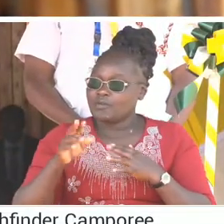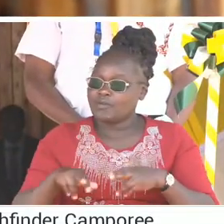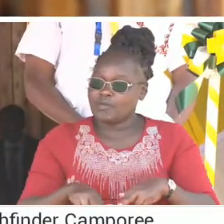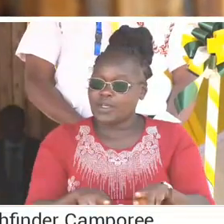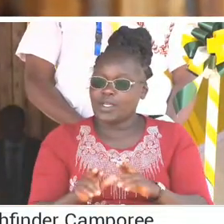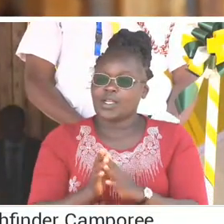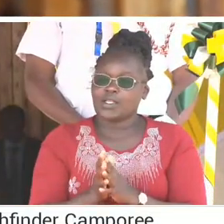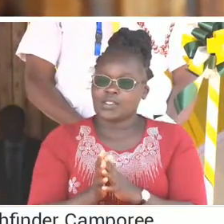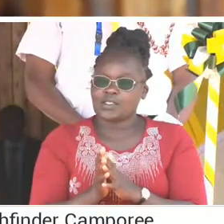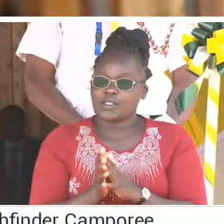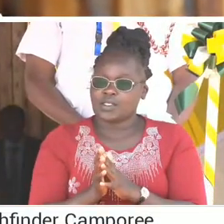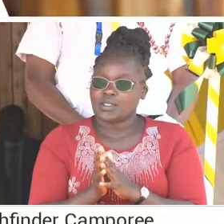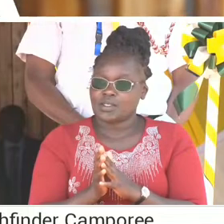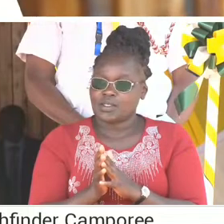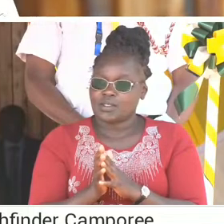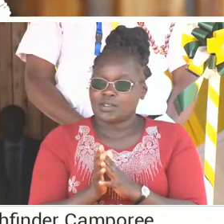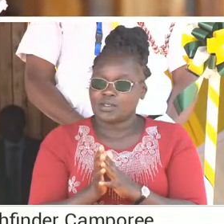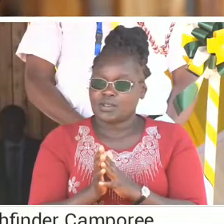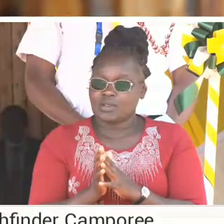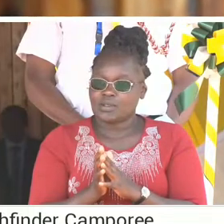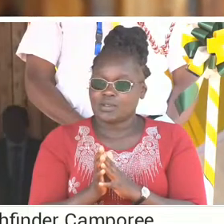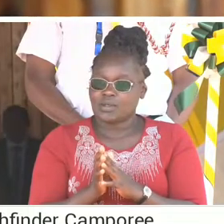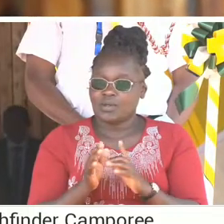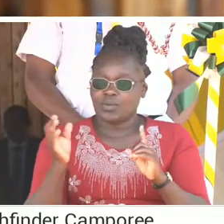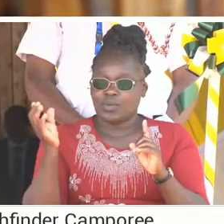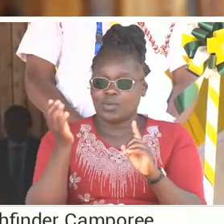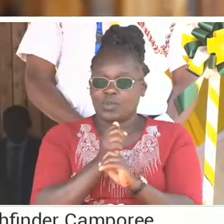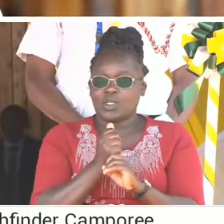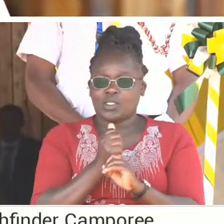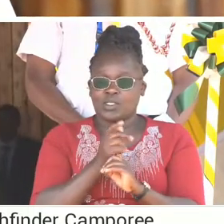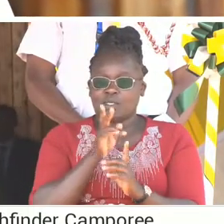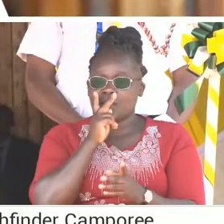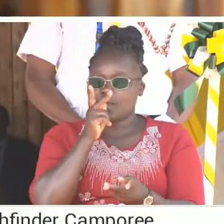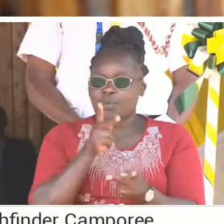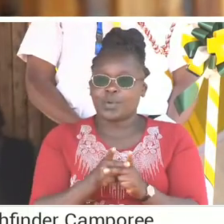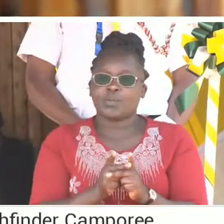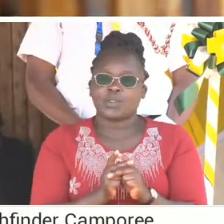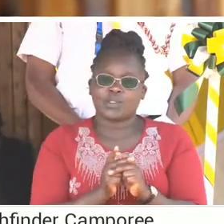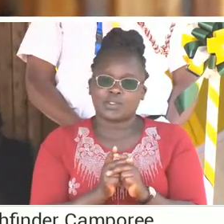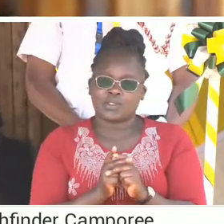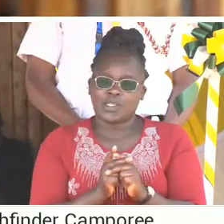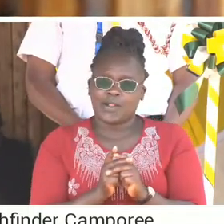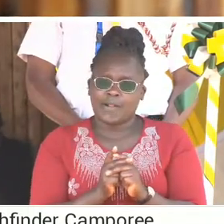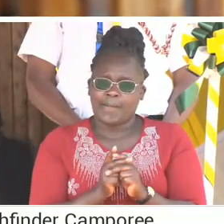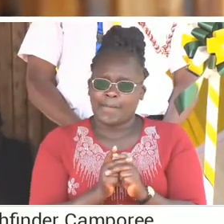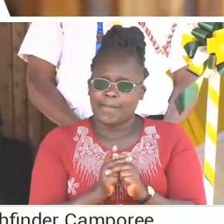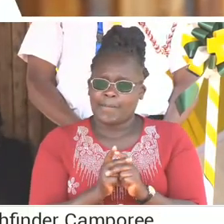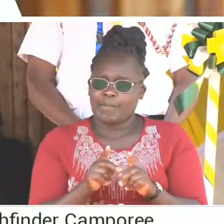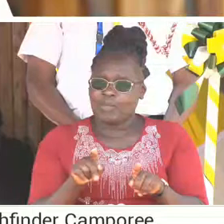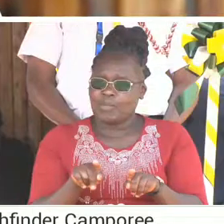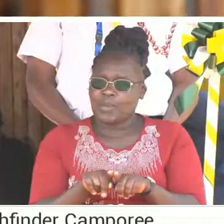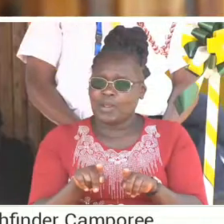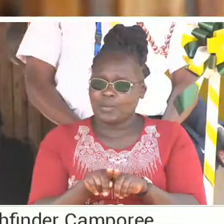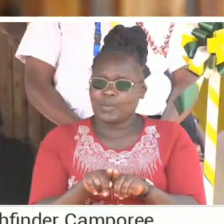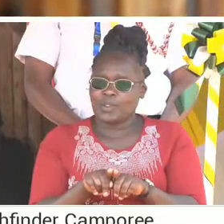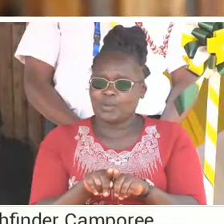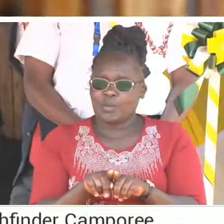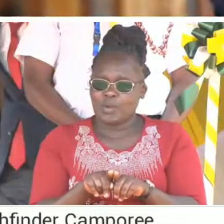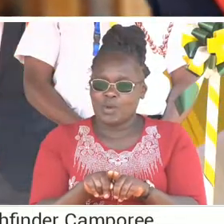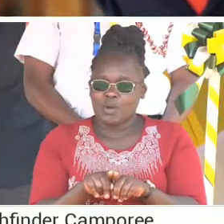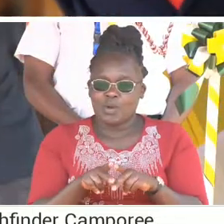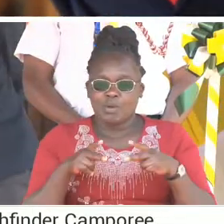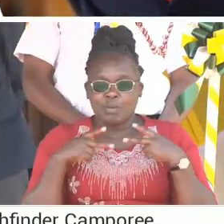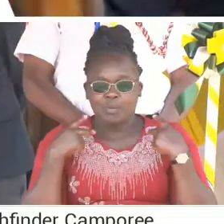ni kuamini ahadi. Kwenye hafla ya kufungua Camporee rasmi, mchungaji Pastor Eliezer